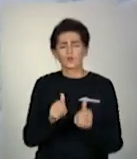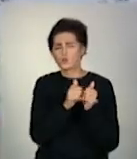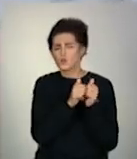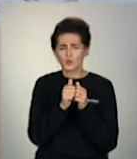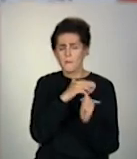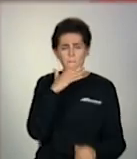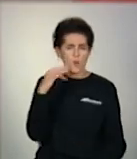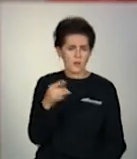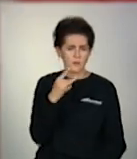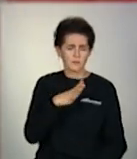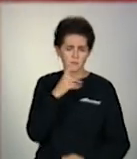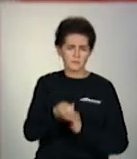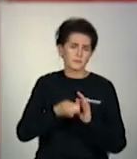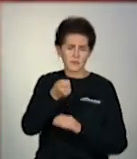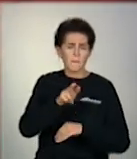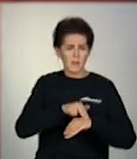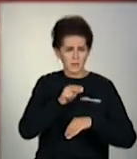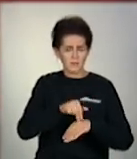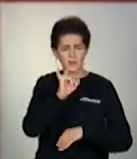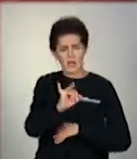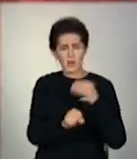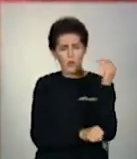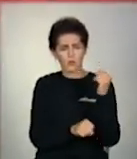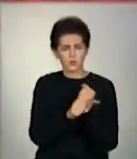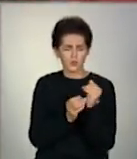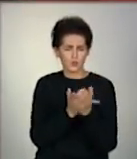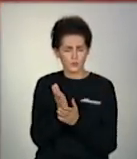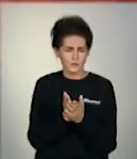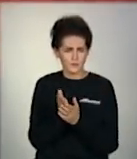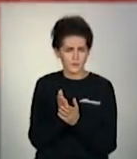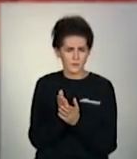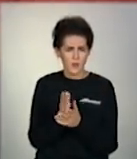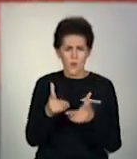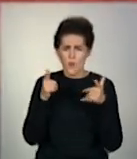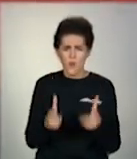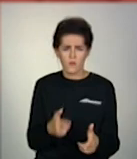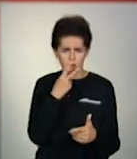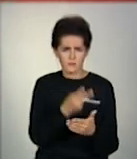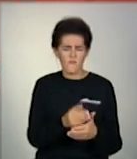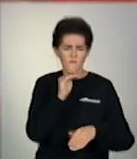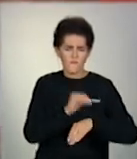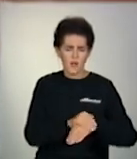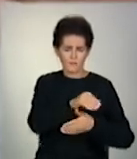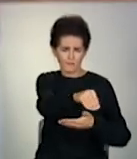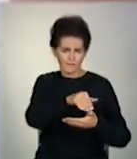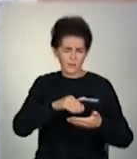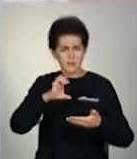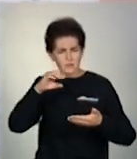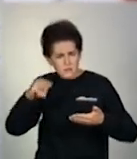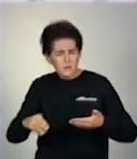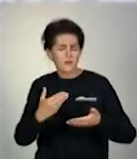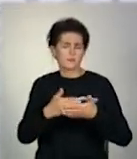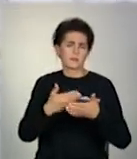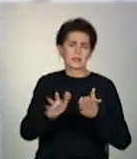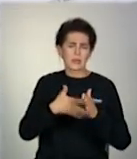зверталися до комунальників і поліції. Смотрите, я йому все написала. От, согласно статті такой-то. От, і